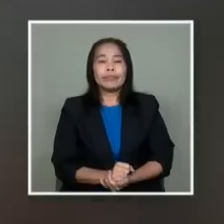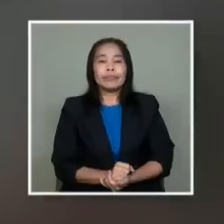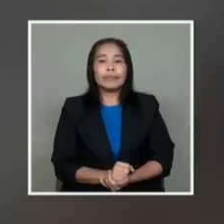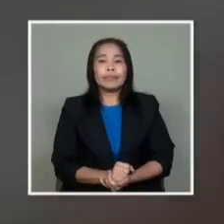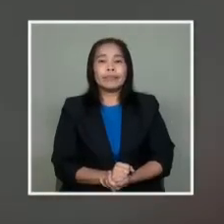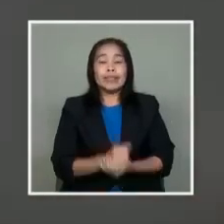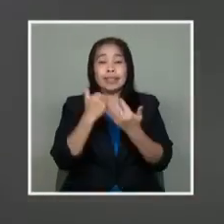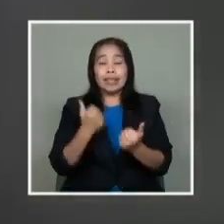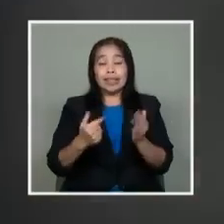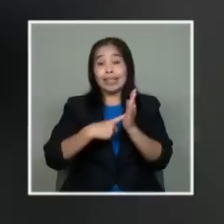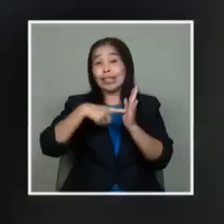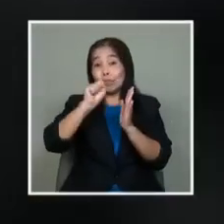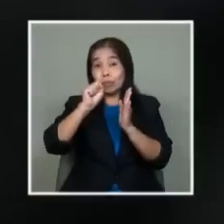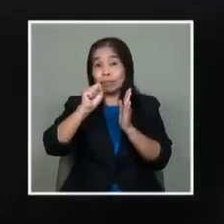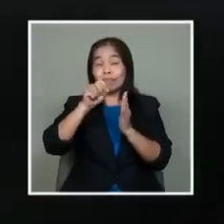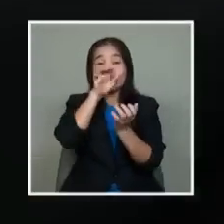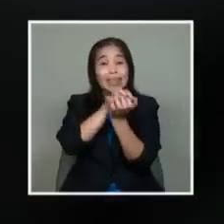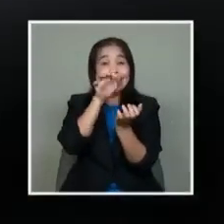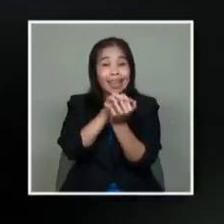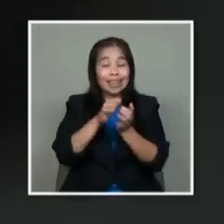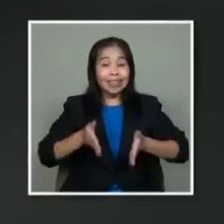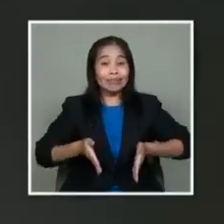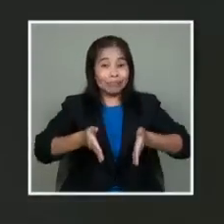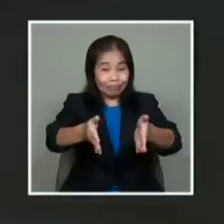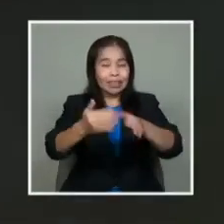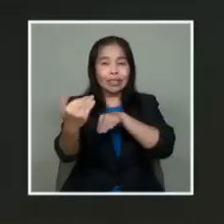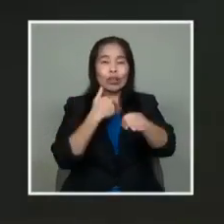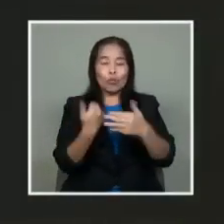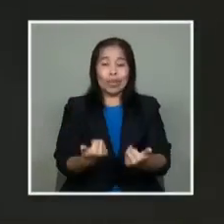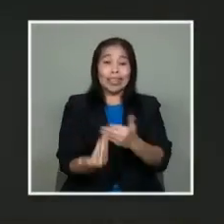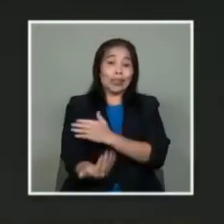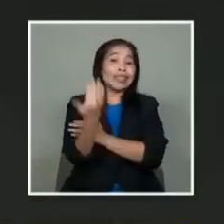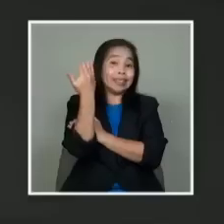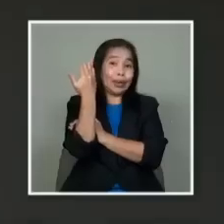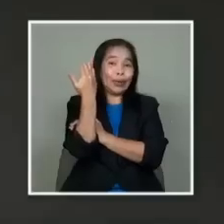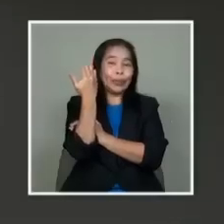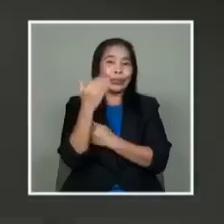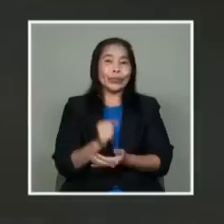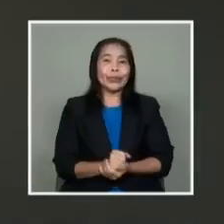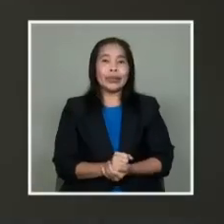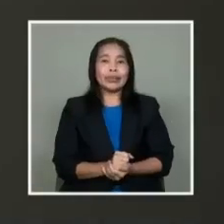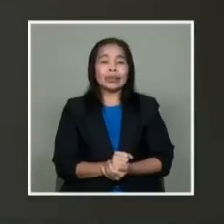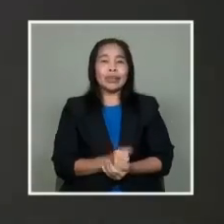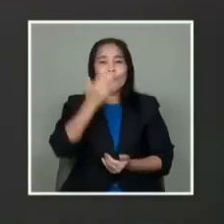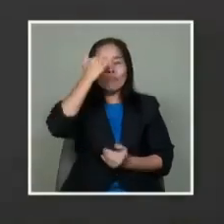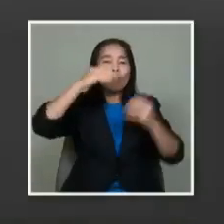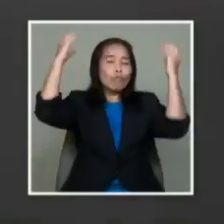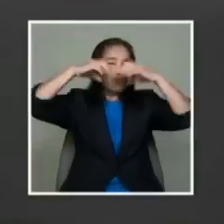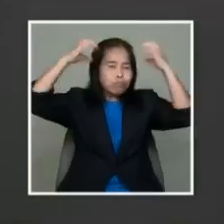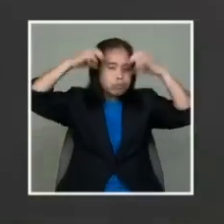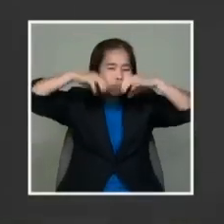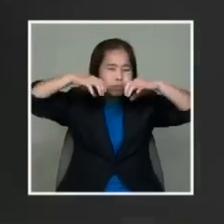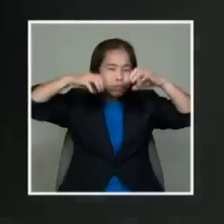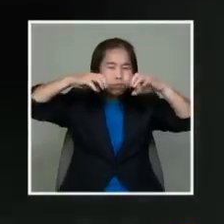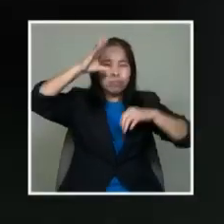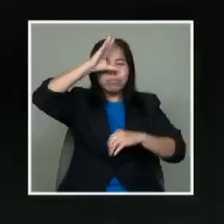นี่คือที่จังหวัดสมุทรปราการนะคะสภาพการจราจรเมื่อช่วงเช้าที่ผ่านมาหลังจากมีฝนตกหนักตลอดทั้งคืน